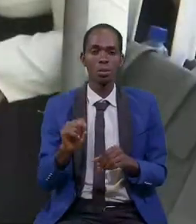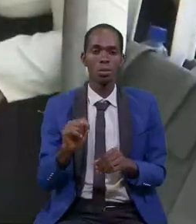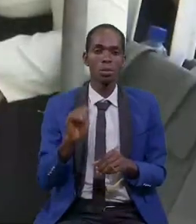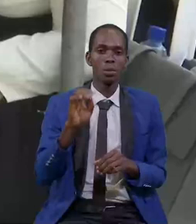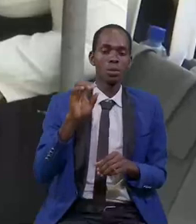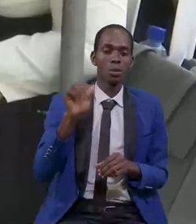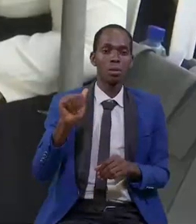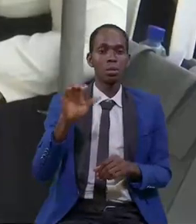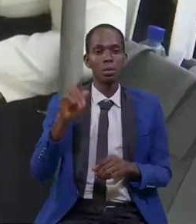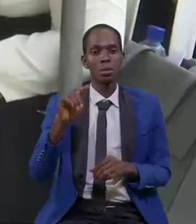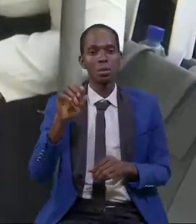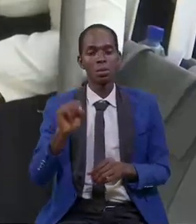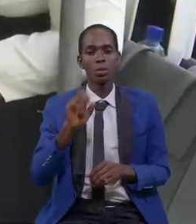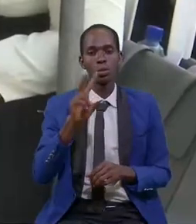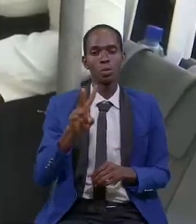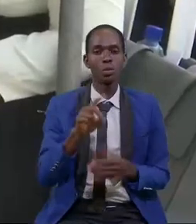21.